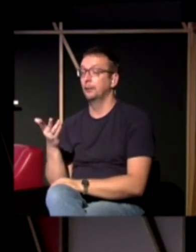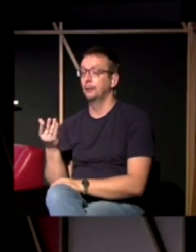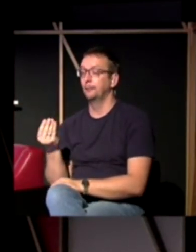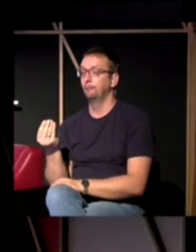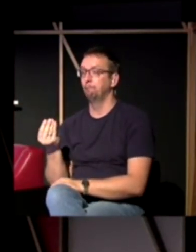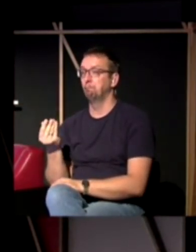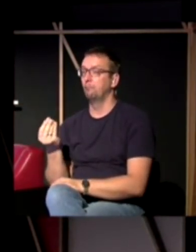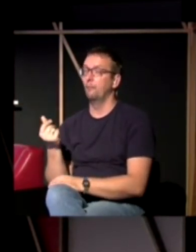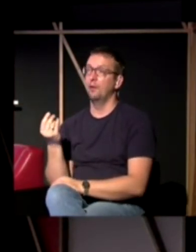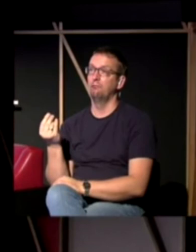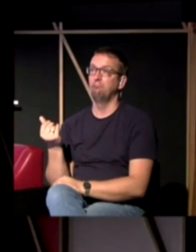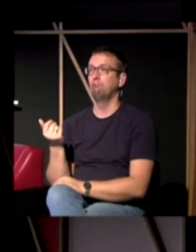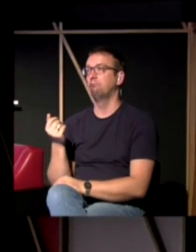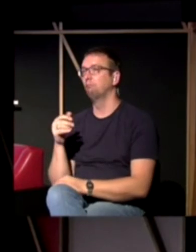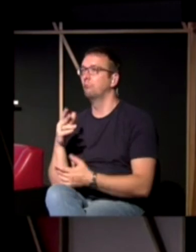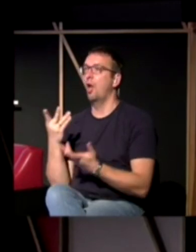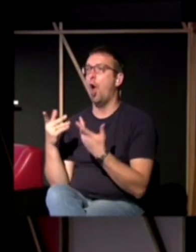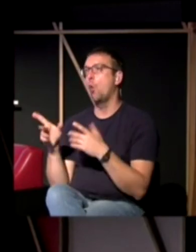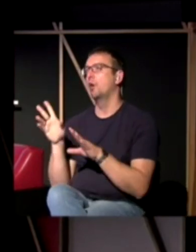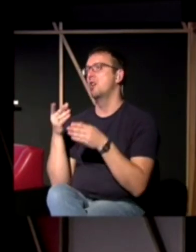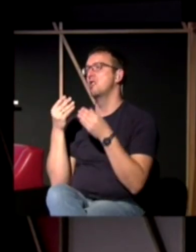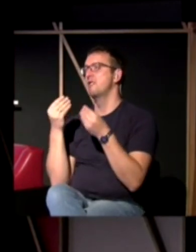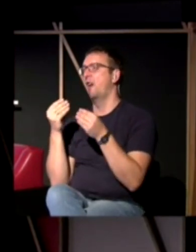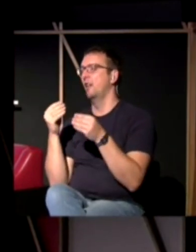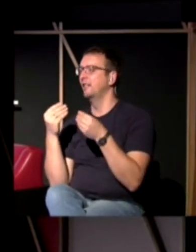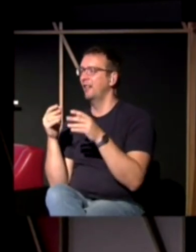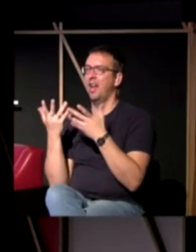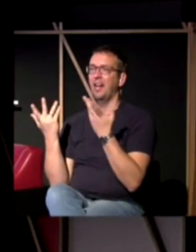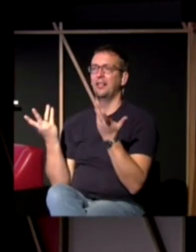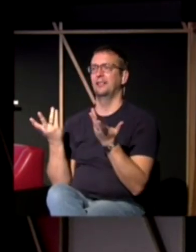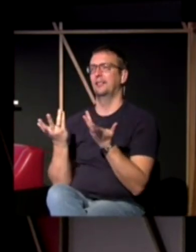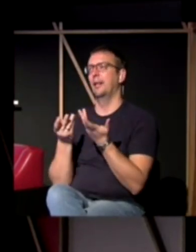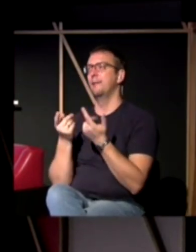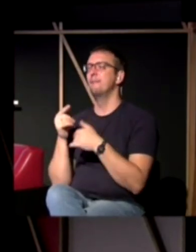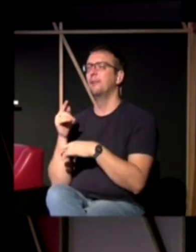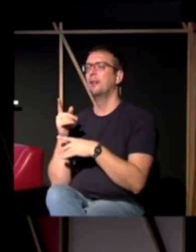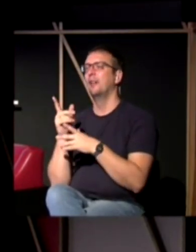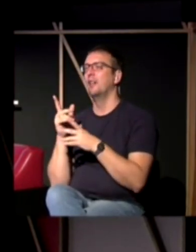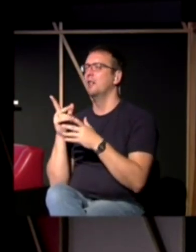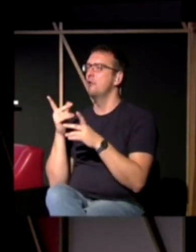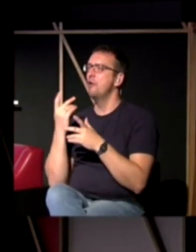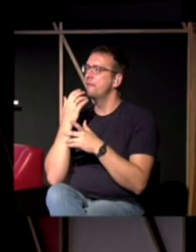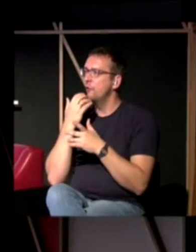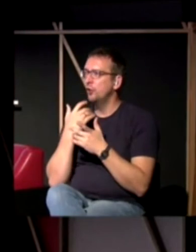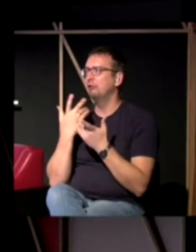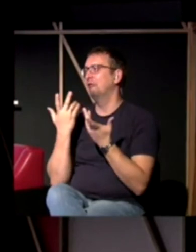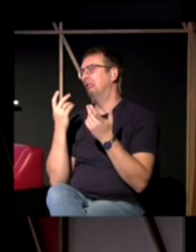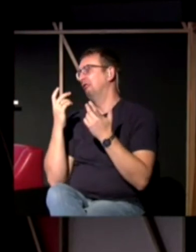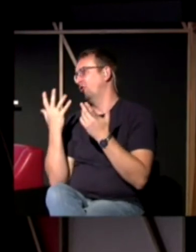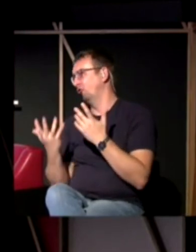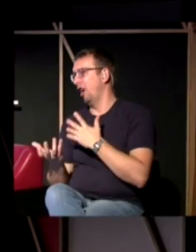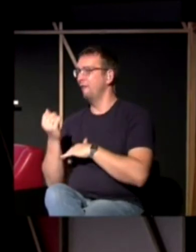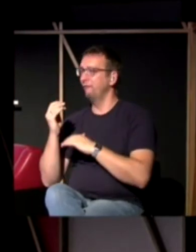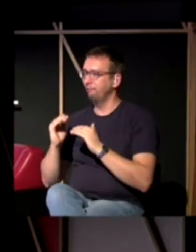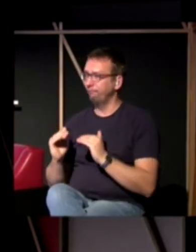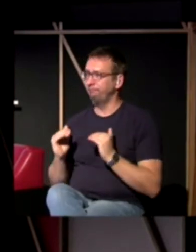Поэтому вот, пользуясь случаем, участвуя здесь в этой представительной организации, представительной конференции, могли бы мы вот этот